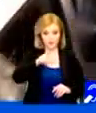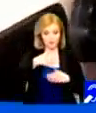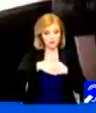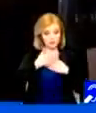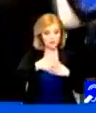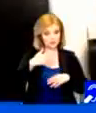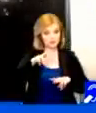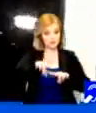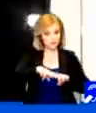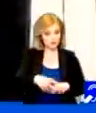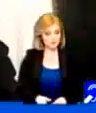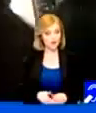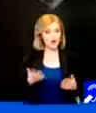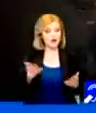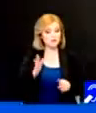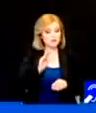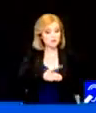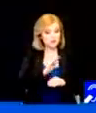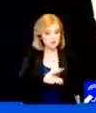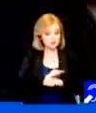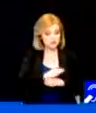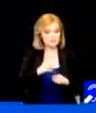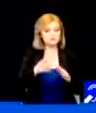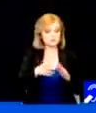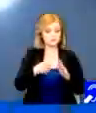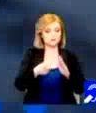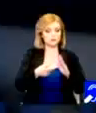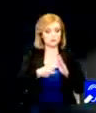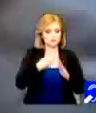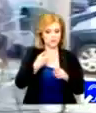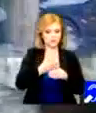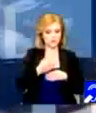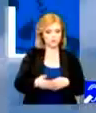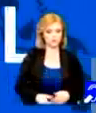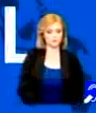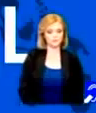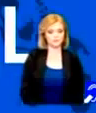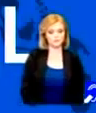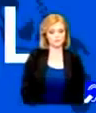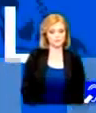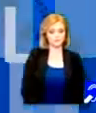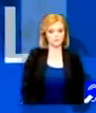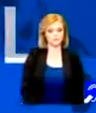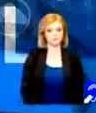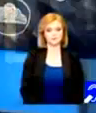condamnat la închisoare. Care au fost acuzațiile ce i s-au adus, vă reamintim în telejurnal.